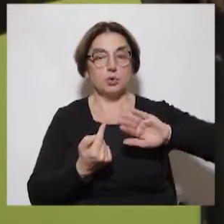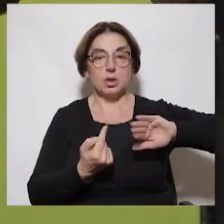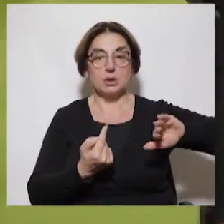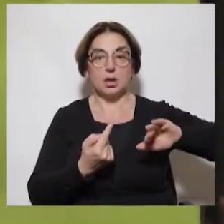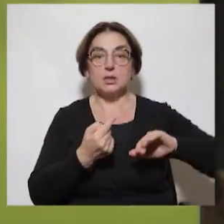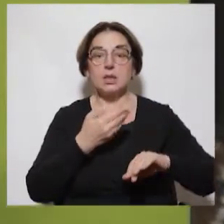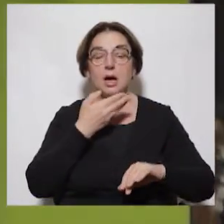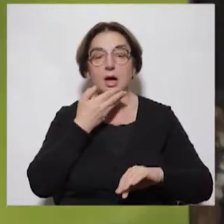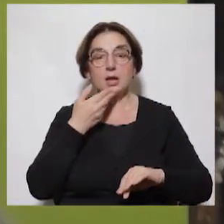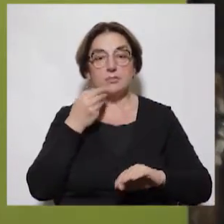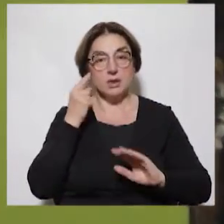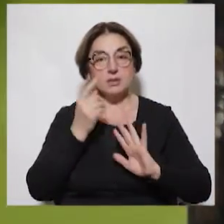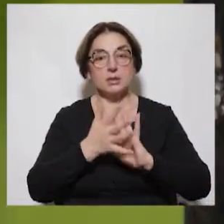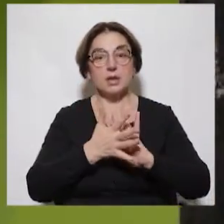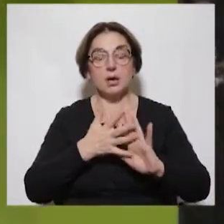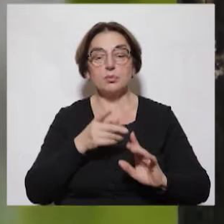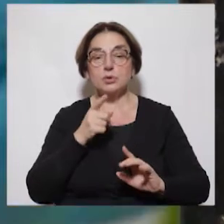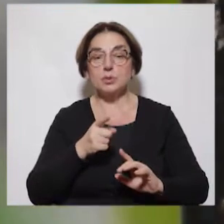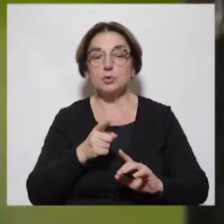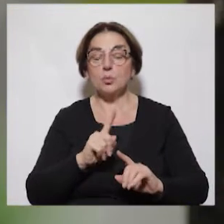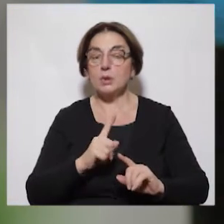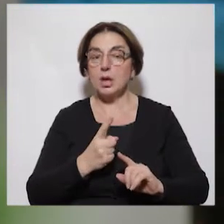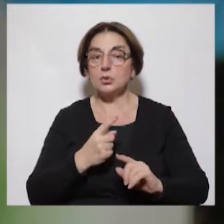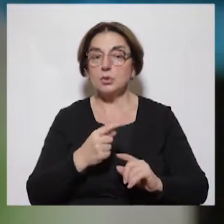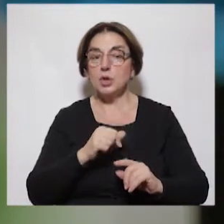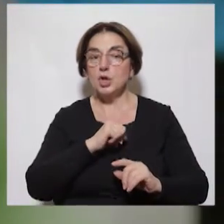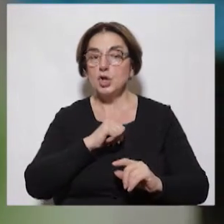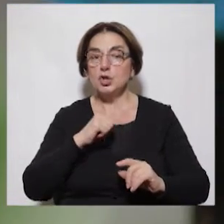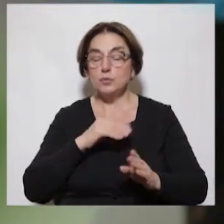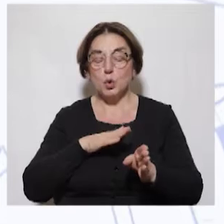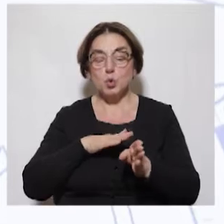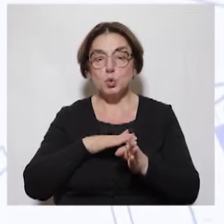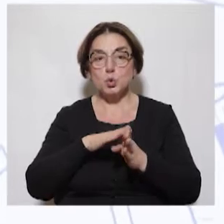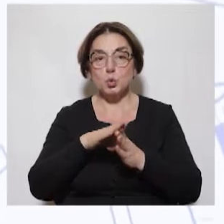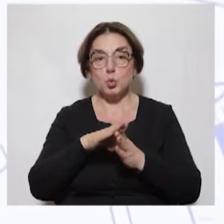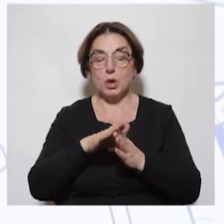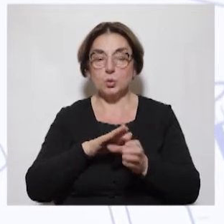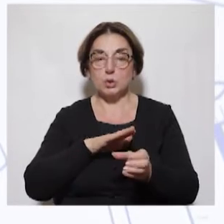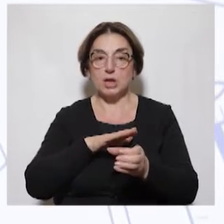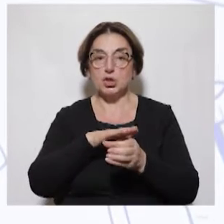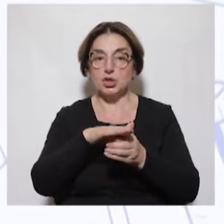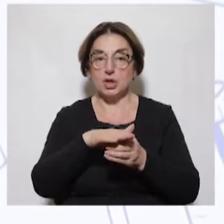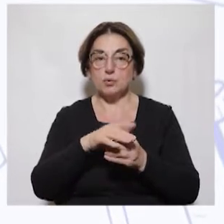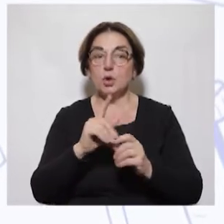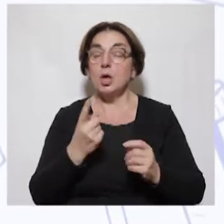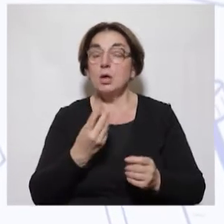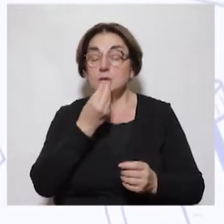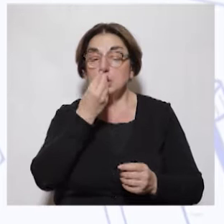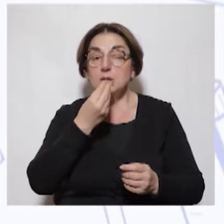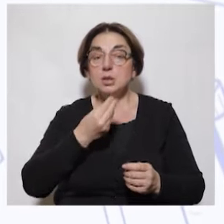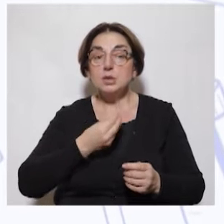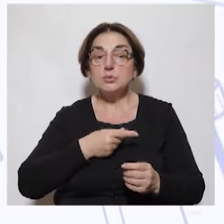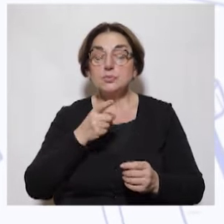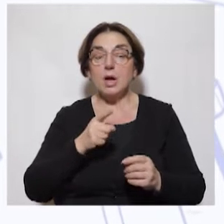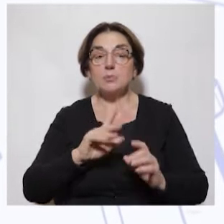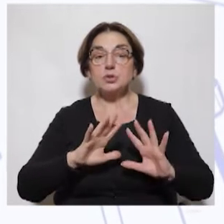რიგში ეს ძალიან მარტივია, მიხვდეთ, იმიტომ ხდება ესე, რომ მოხდეს სისტემის სრულად შევსება და ეხლა უკვე კარგად გაიგეთ, რისთვის გვჭირდება,